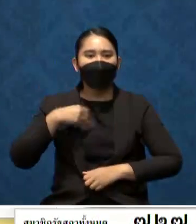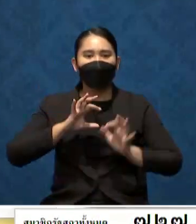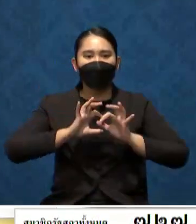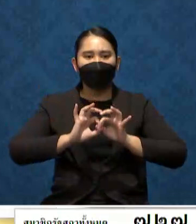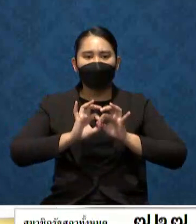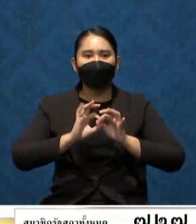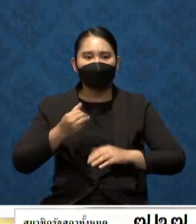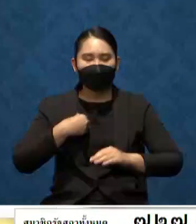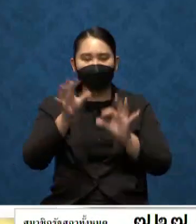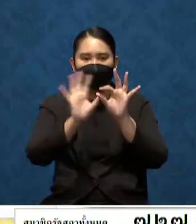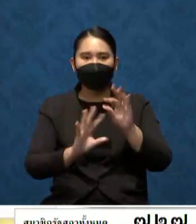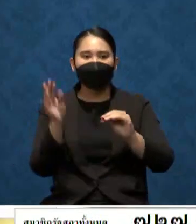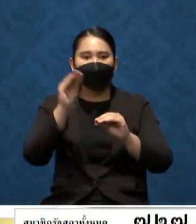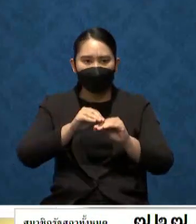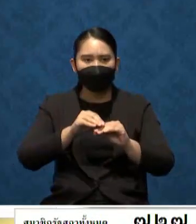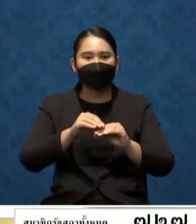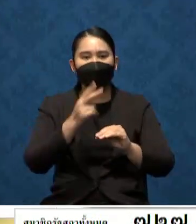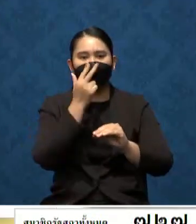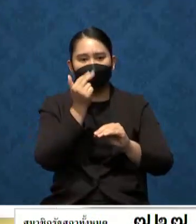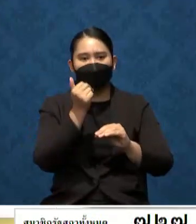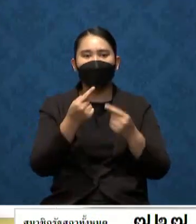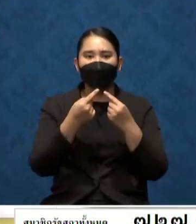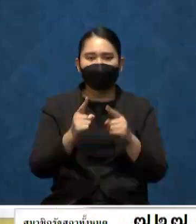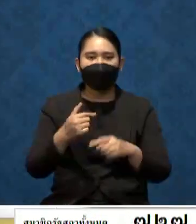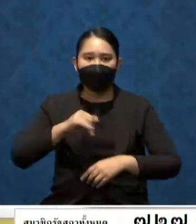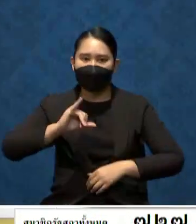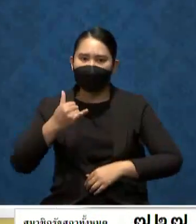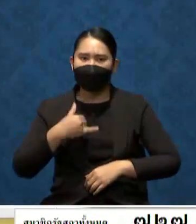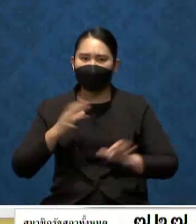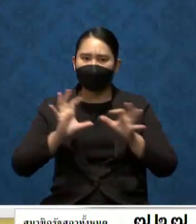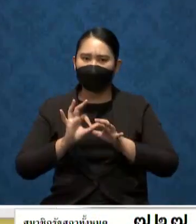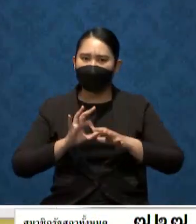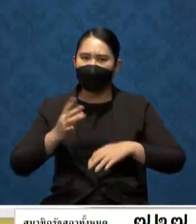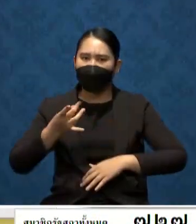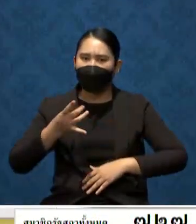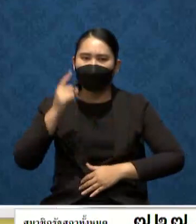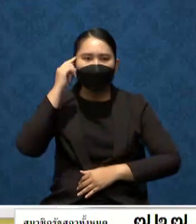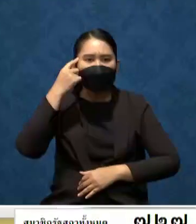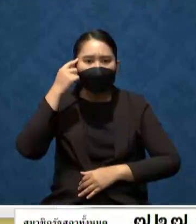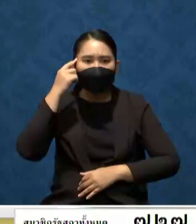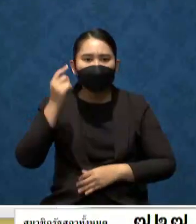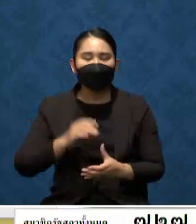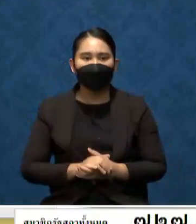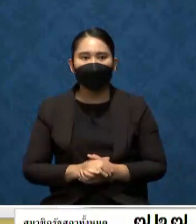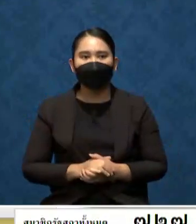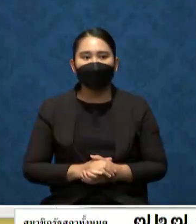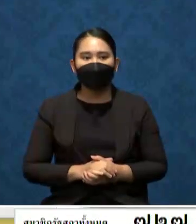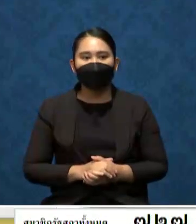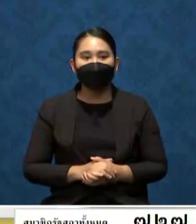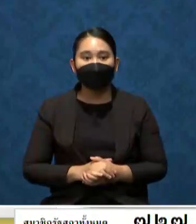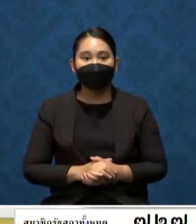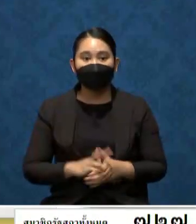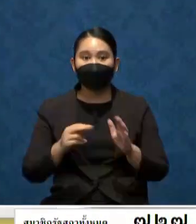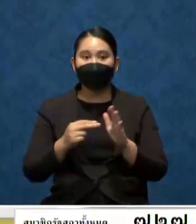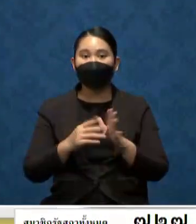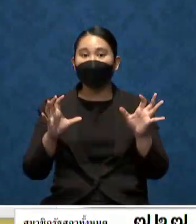ที่ฟังดูดีแต่อาจจะมีเรื่องอื่นแอบแฝงหรือเปล่าเป็นวาระแอบแฝงถึงการวิ